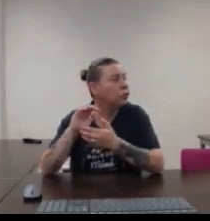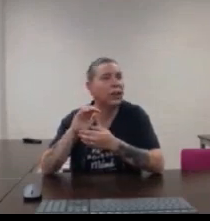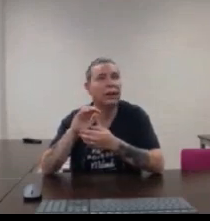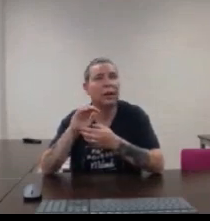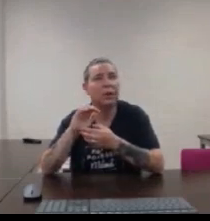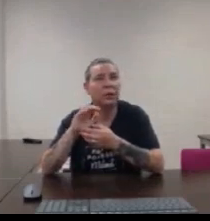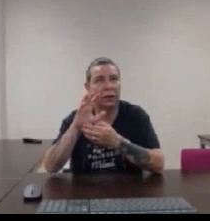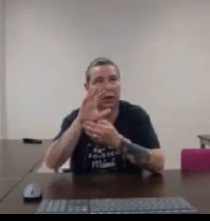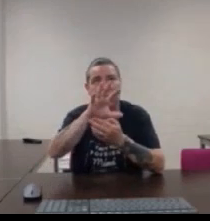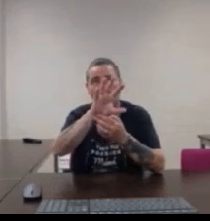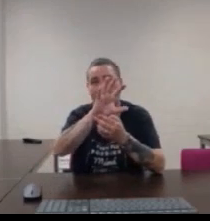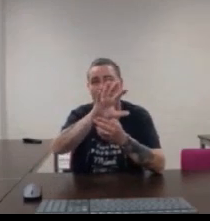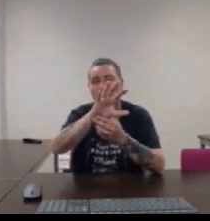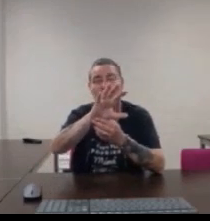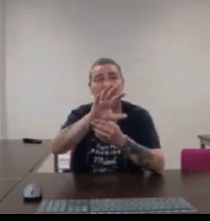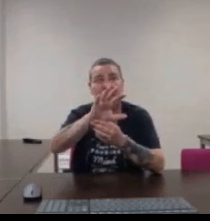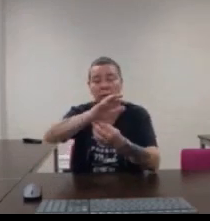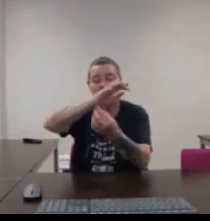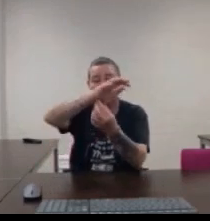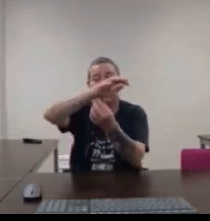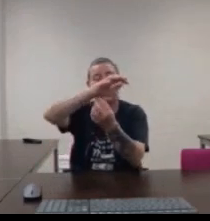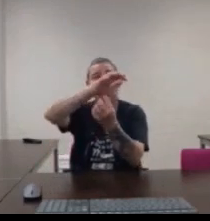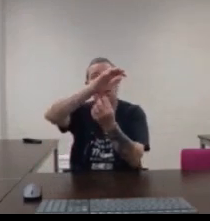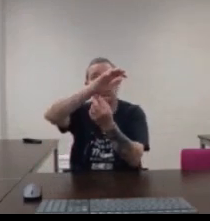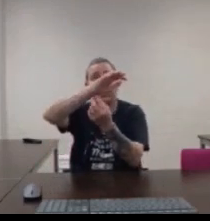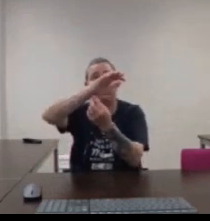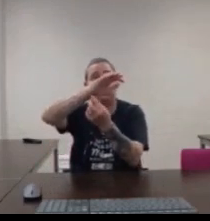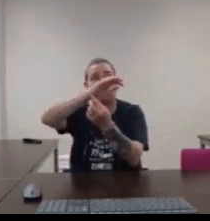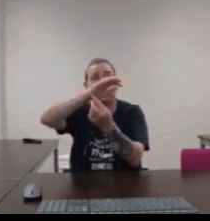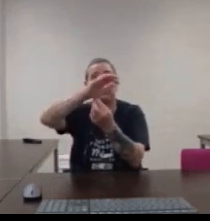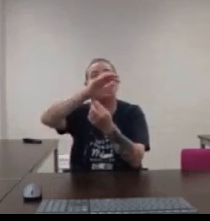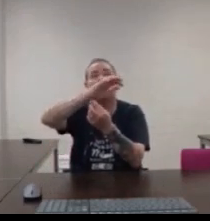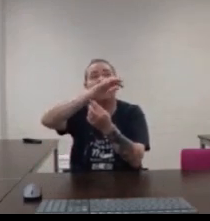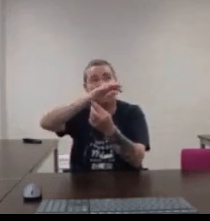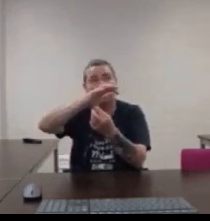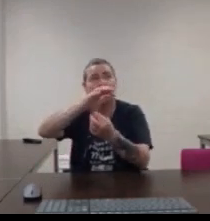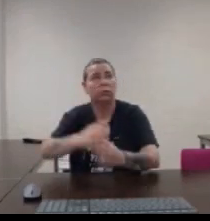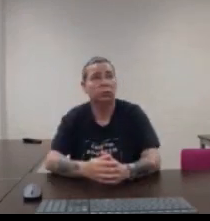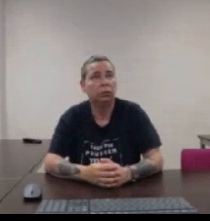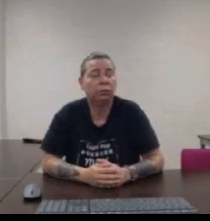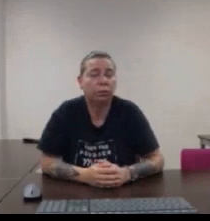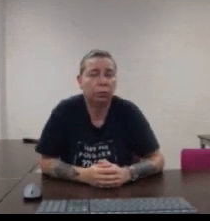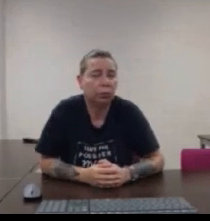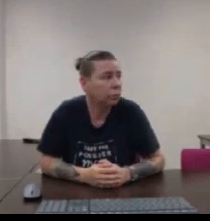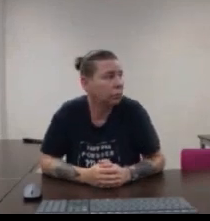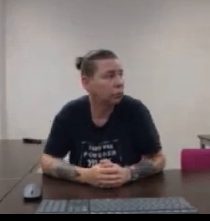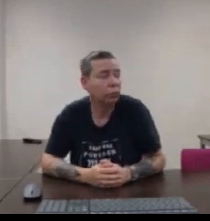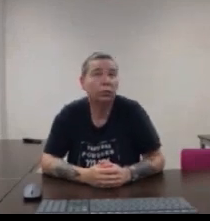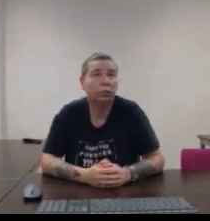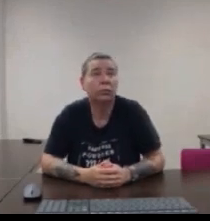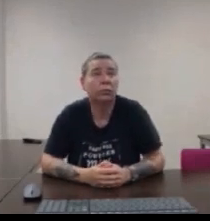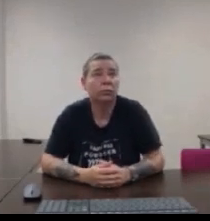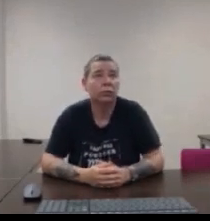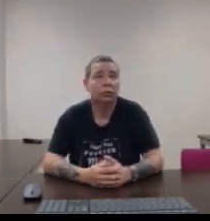au syndrome du canal carpien, c'est que typiquement un facteur biomécanique de risque d'être en appui prolongé sur le talon de la main. Voilà, donc là on est vraiment au niveau